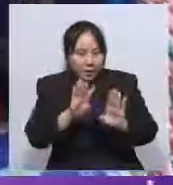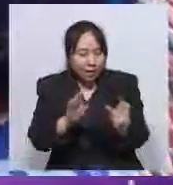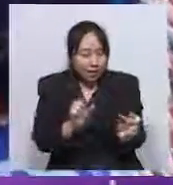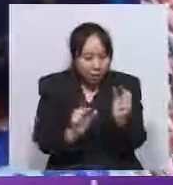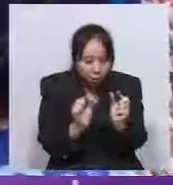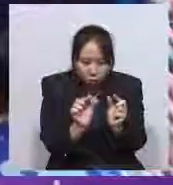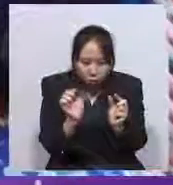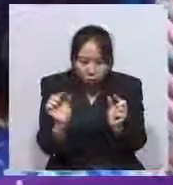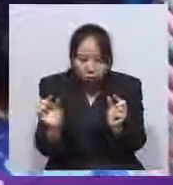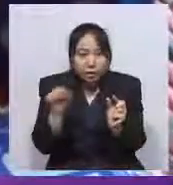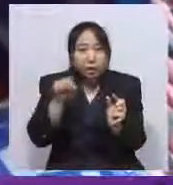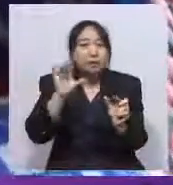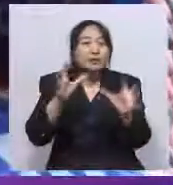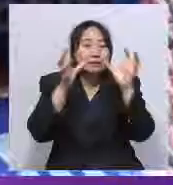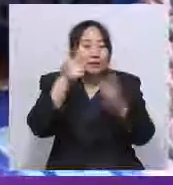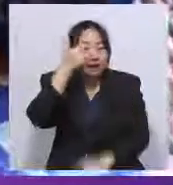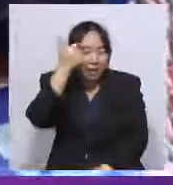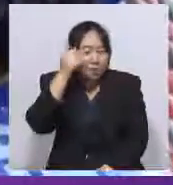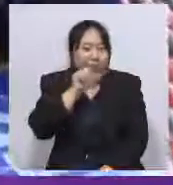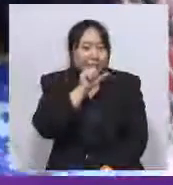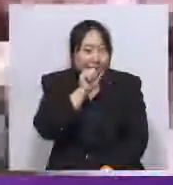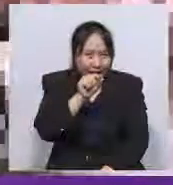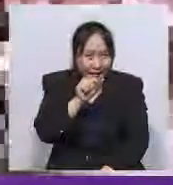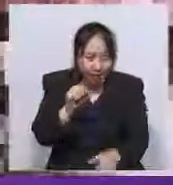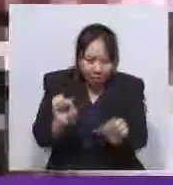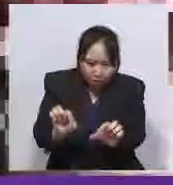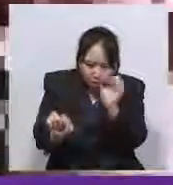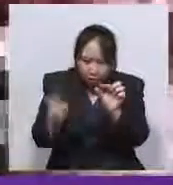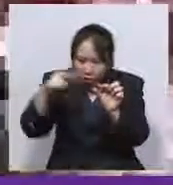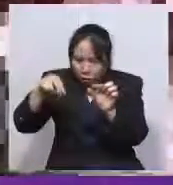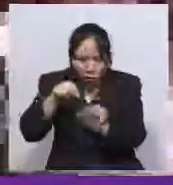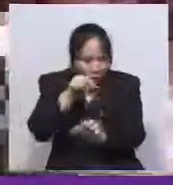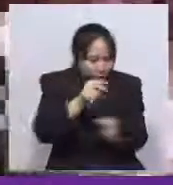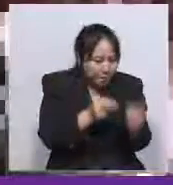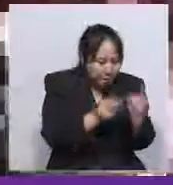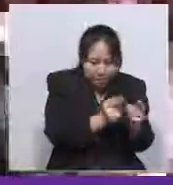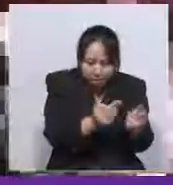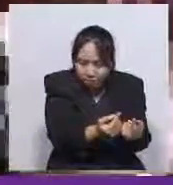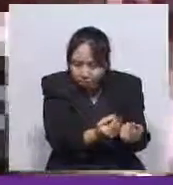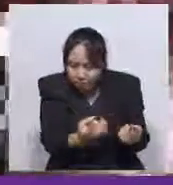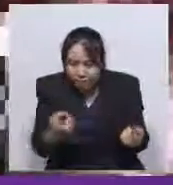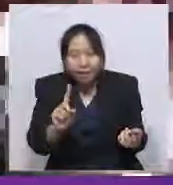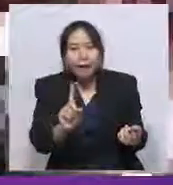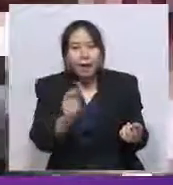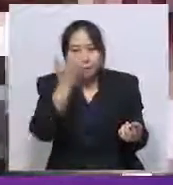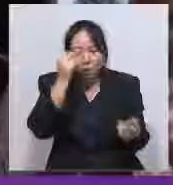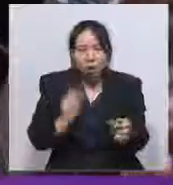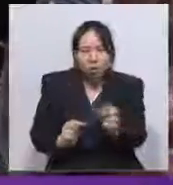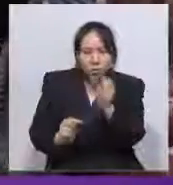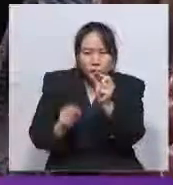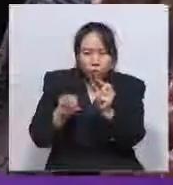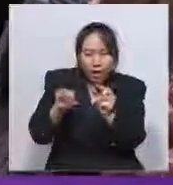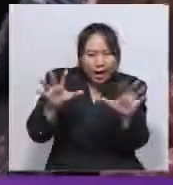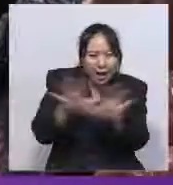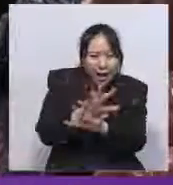สุนในตัวเสือดำและไก่ฟ้าหลังเทาว่าถูกยิงออกมาจากกระบอกไหนบ้างเพราะลักษณะกระสุนคล้ายกับ